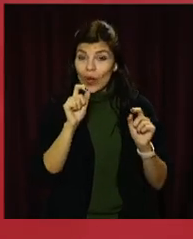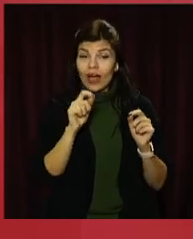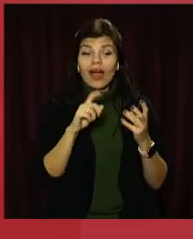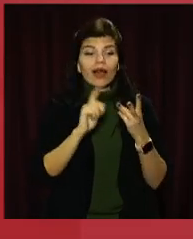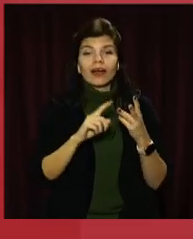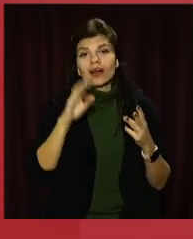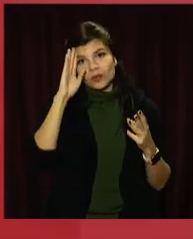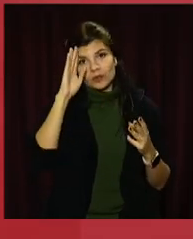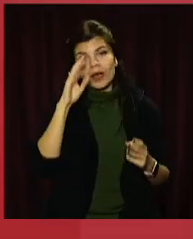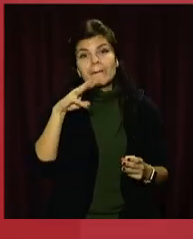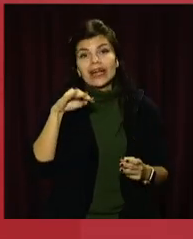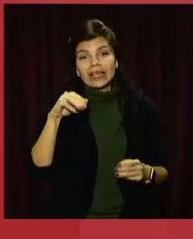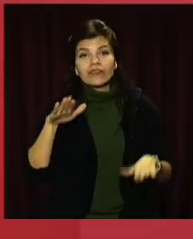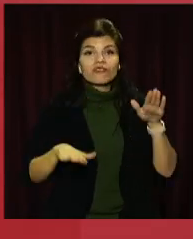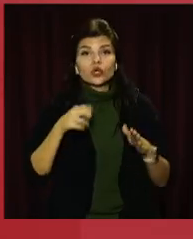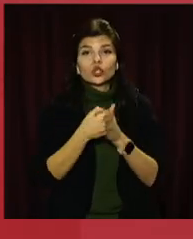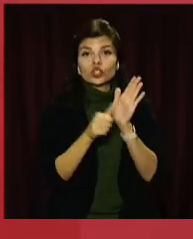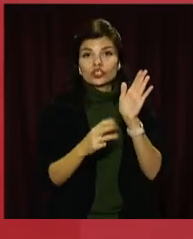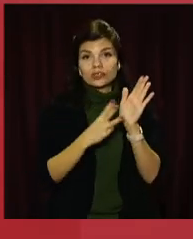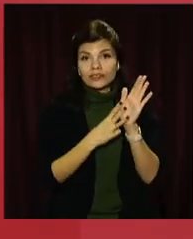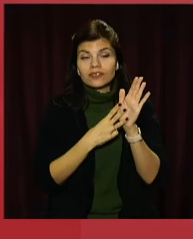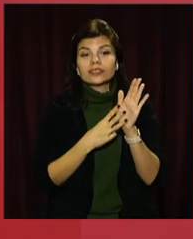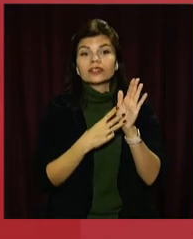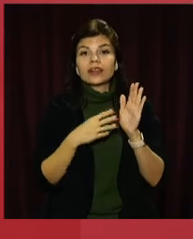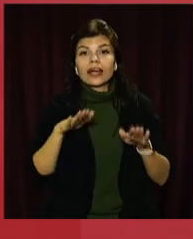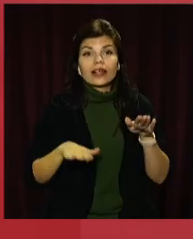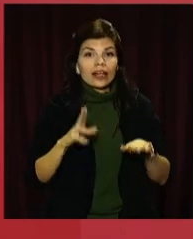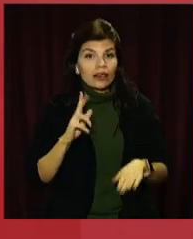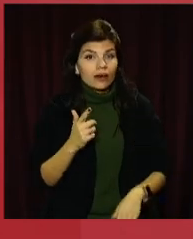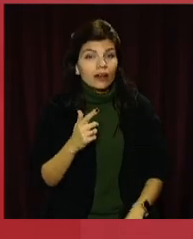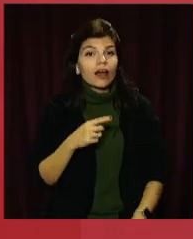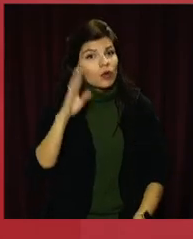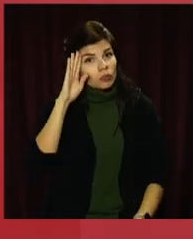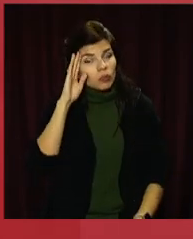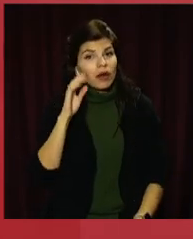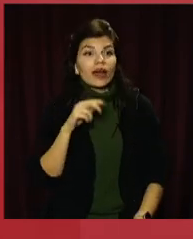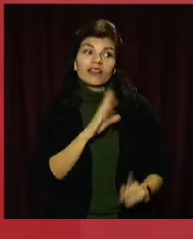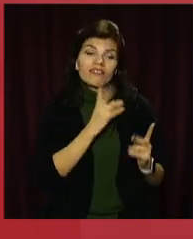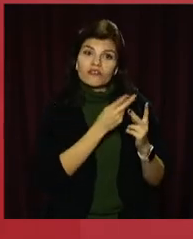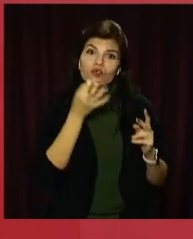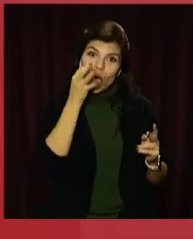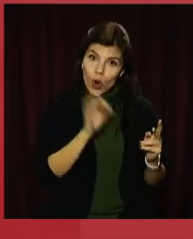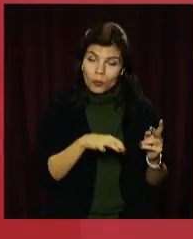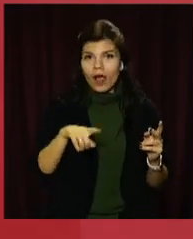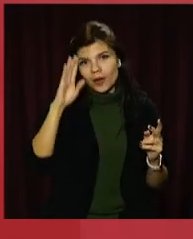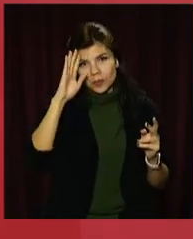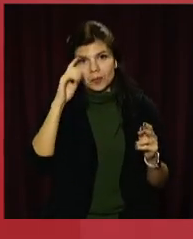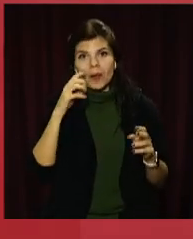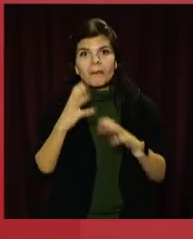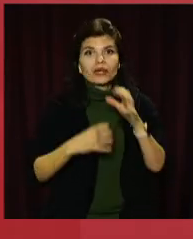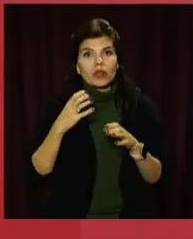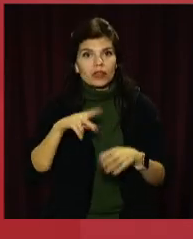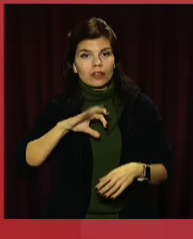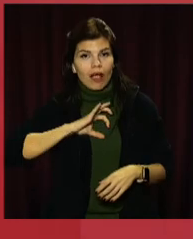виборов Микита Безп'ятий у ваговій категорії до 68 кілограм. Для хлопця, на відміну від більш досвідчених дівчат, міжнародна